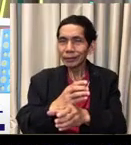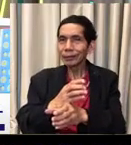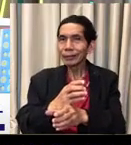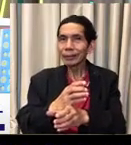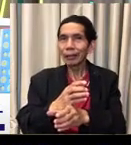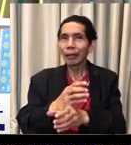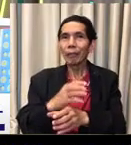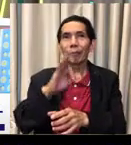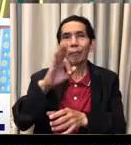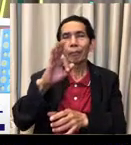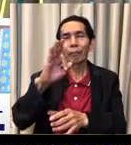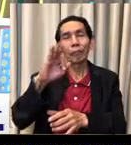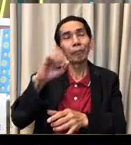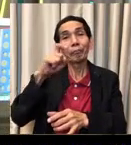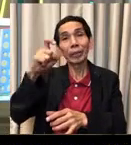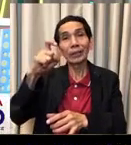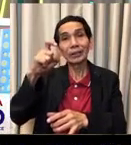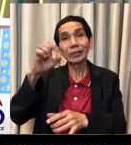salita, fixer.